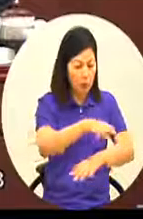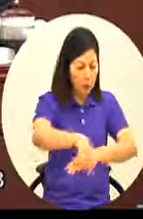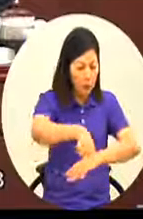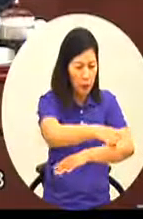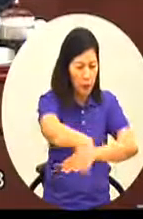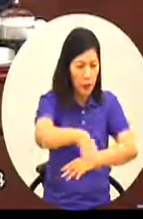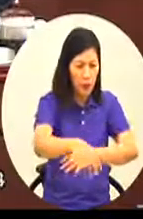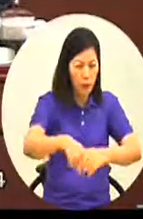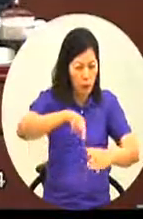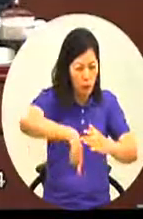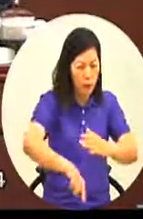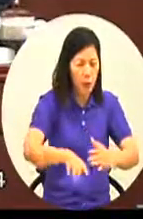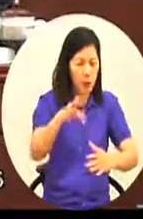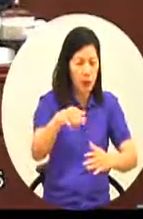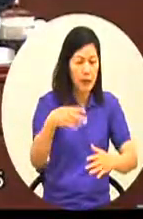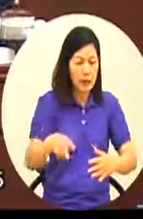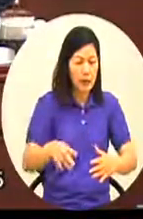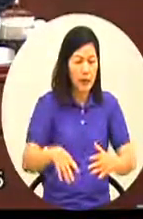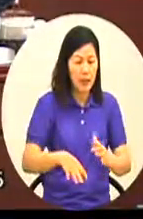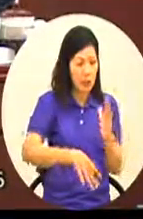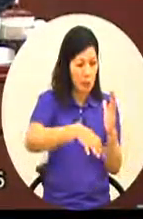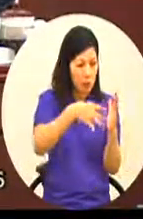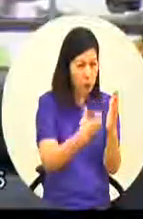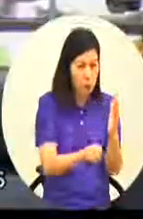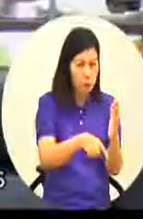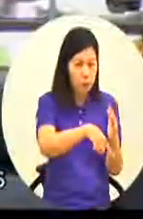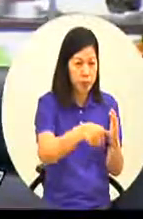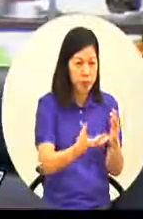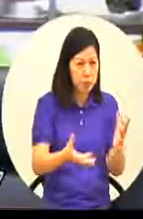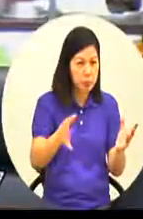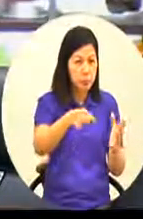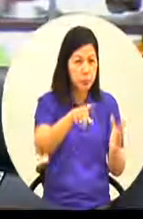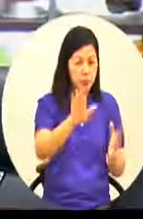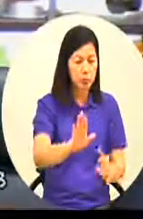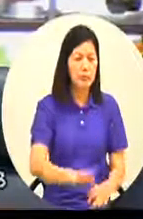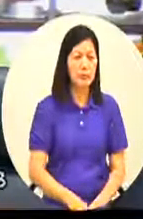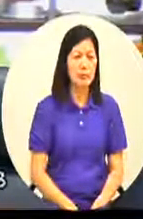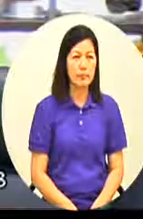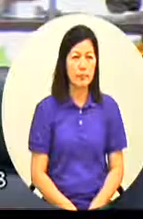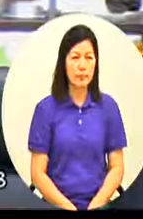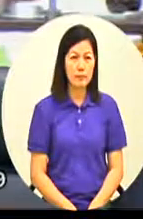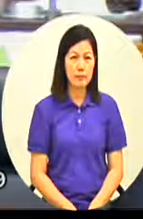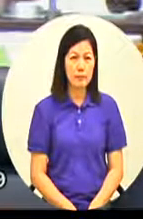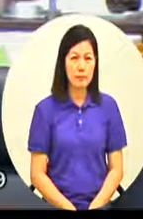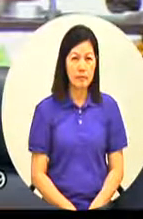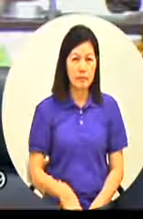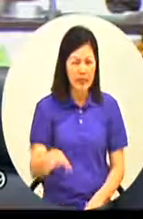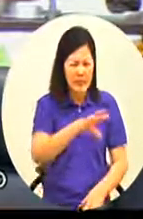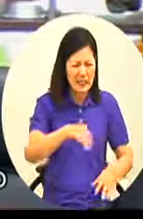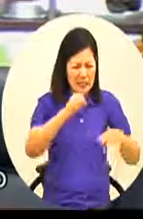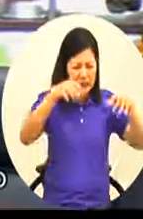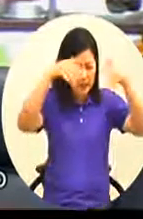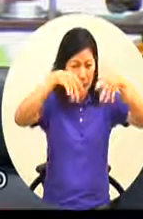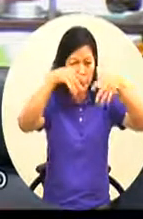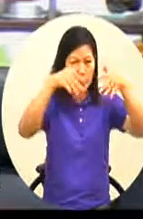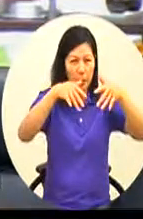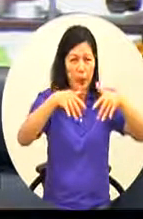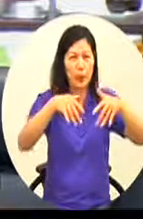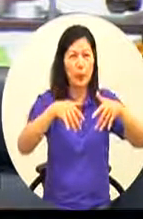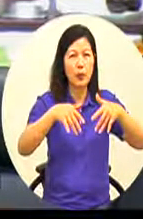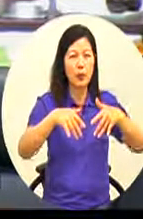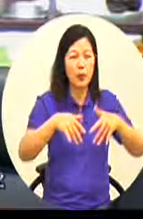有我们挖大滞洪池、啊、 我跟你说局长整个雨量吼 是 并没有像